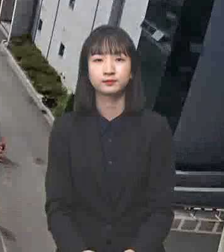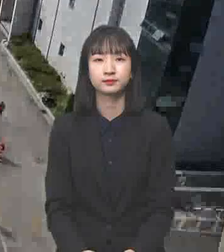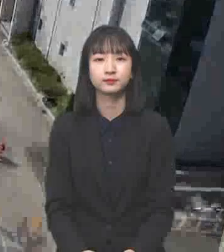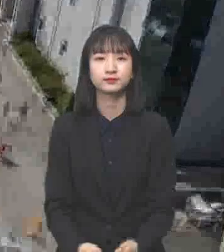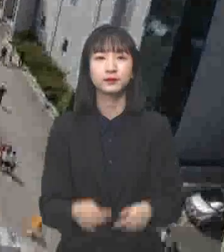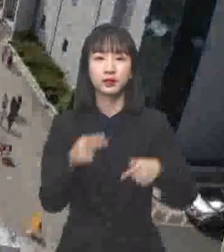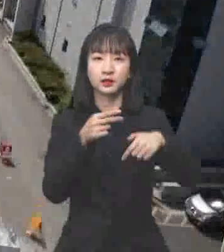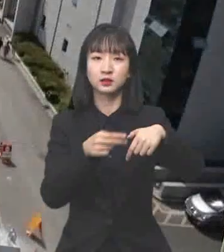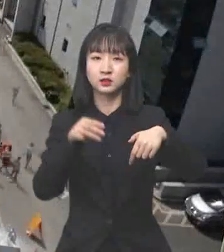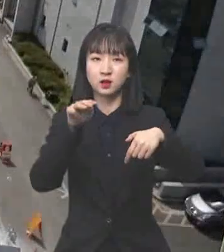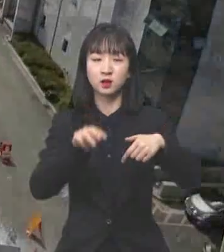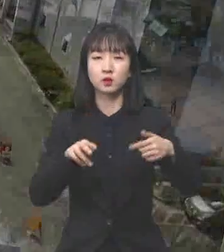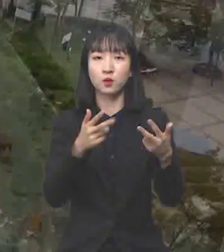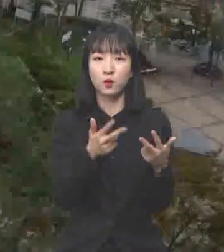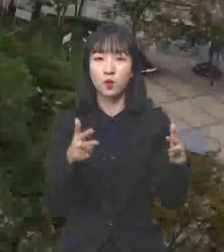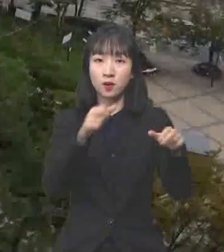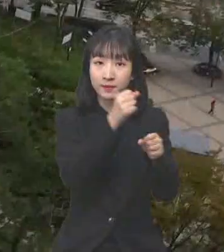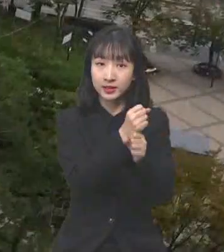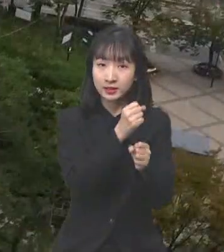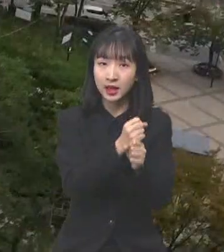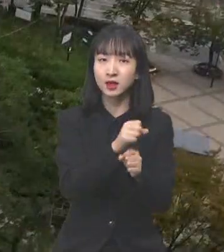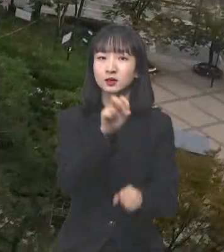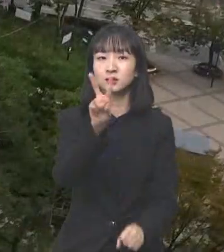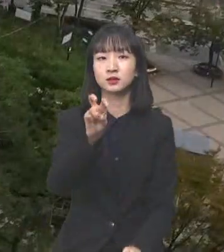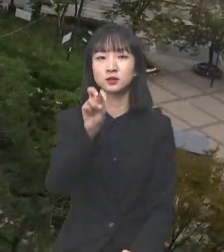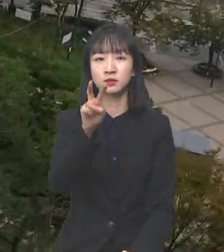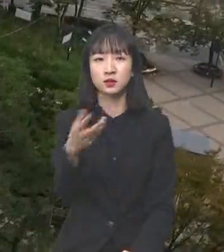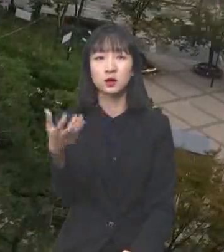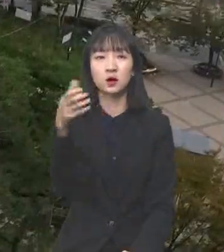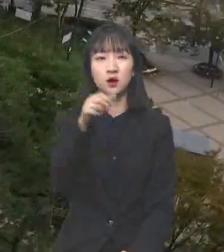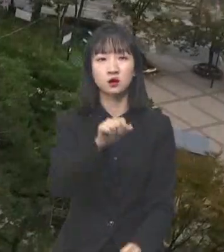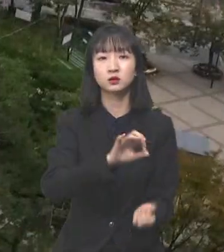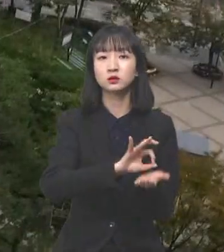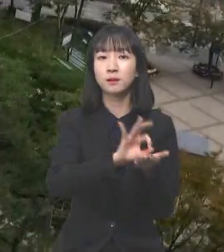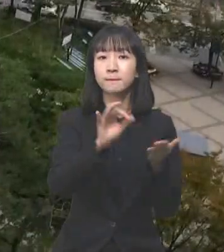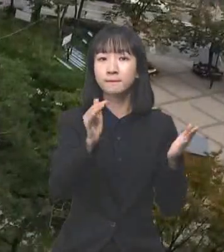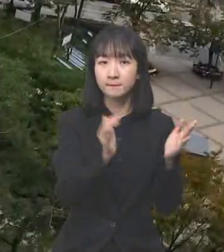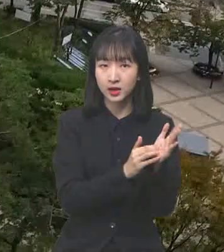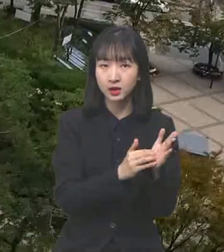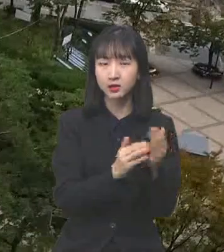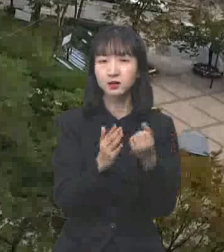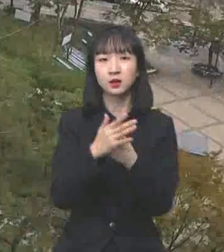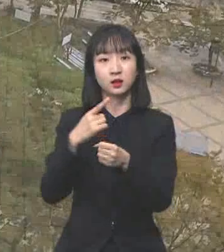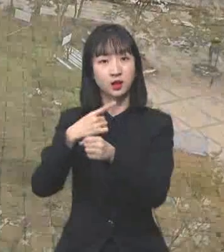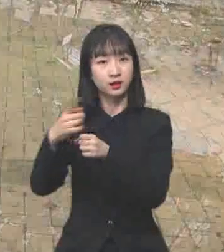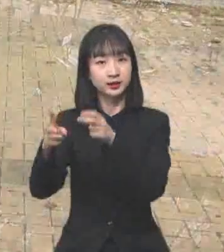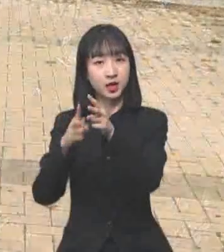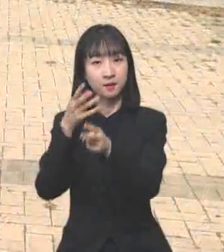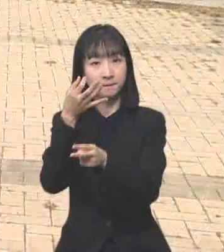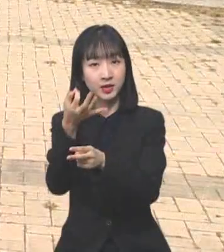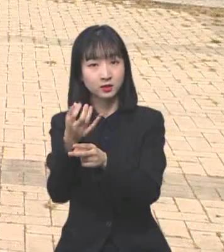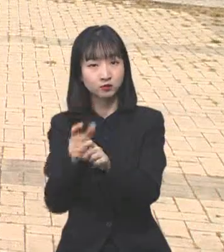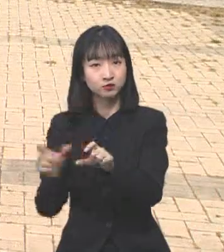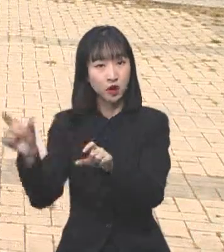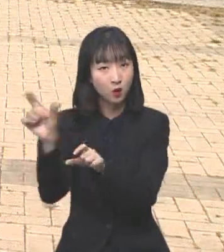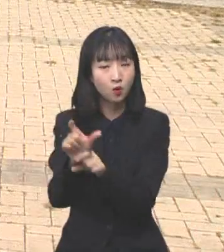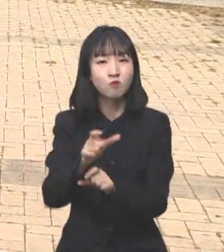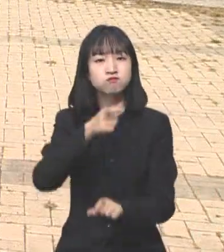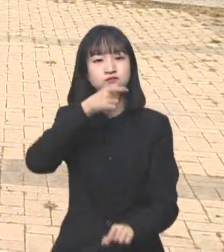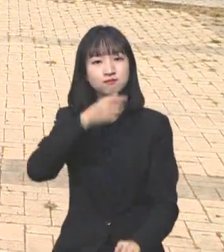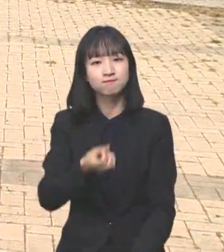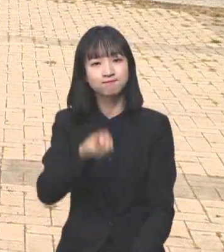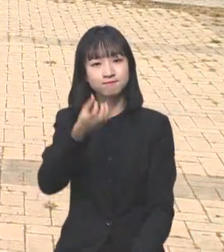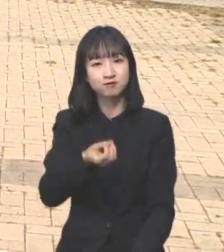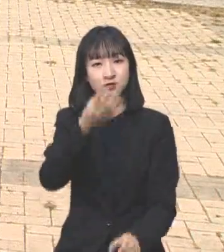인천에 틀 조동사 어 벤 22억원이 투입했습니다 치는 내년에 사업비를 추가로 확보에 인쇄가 있는 미래